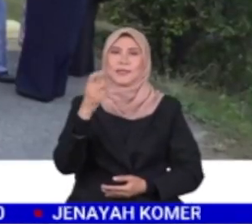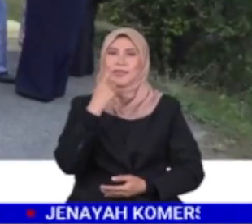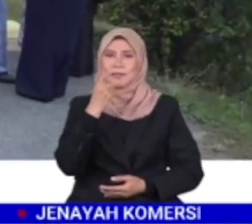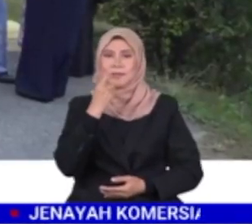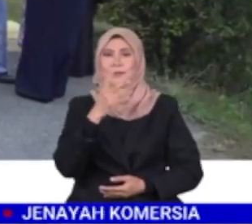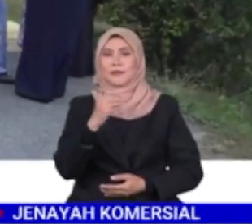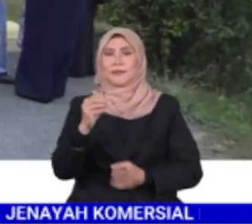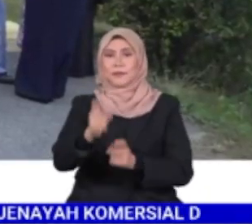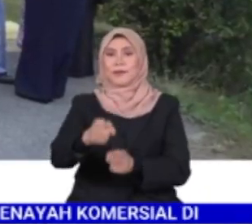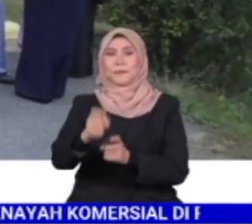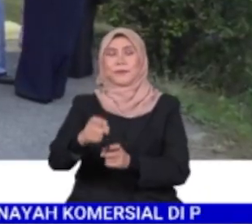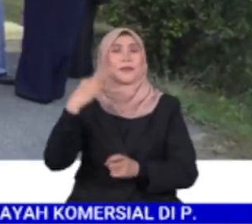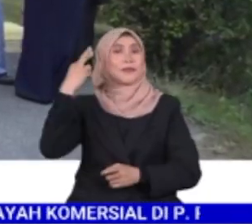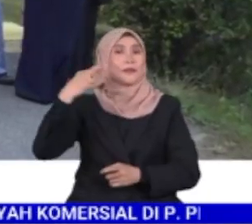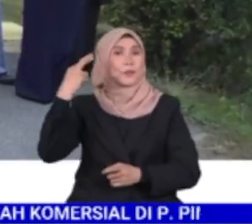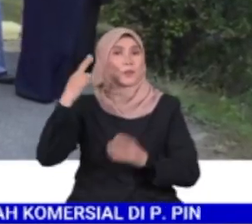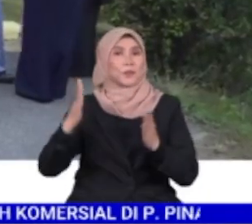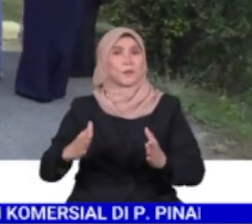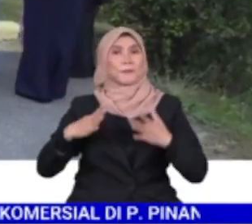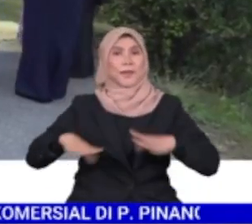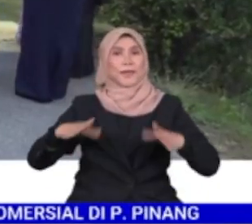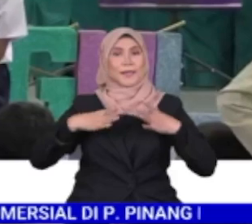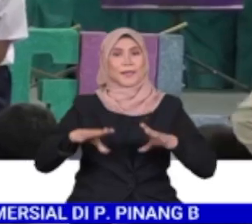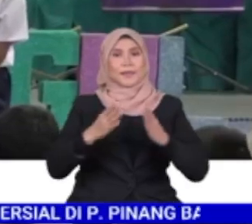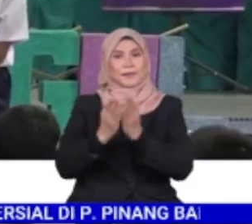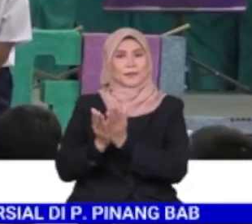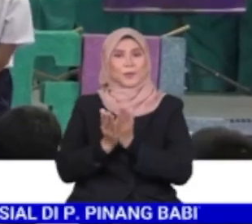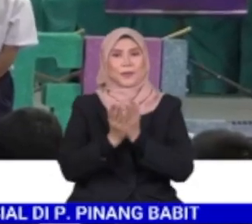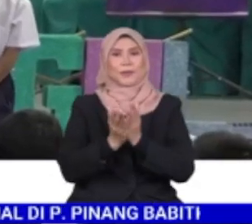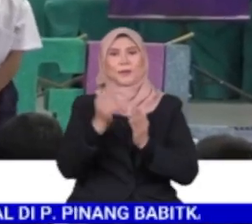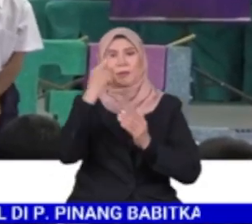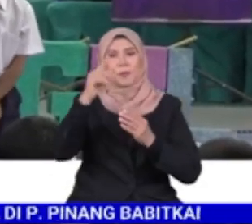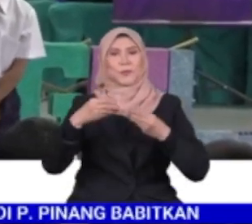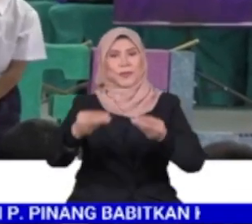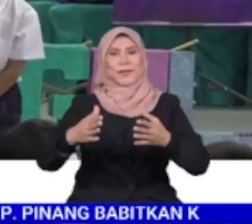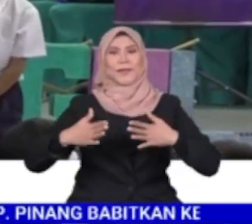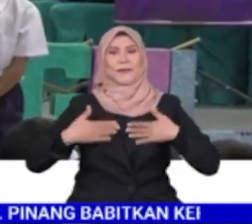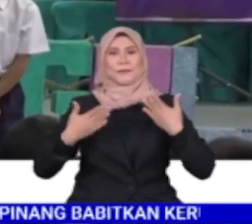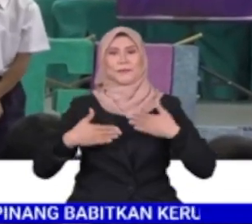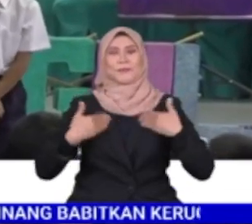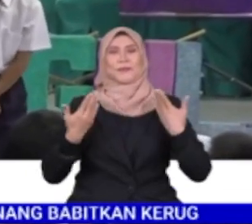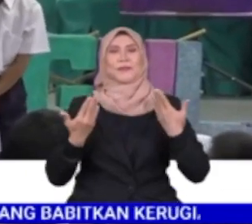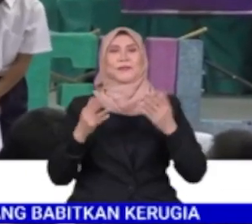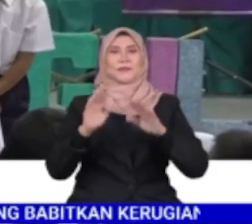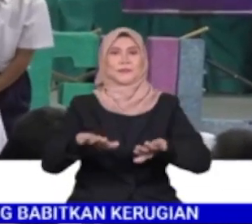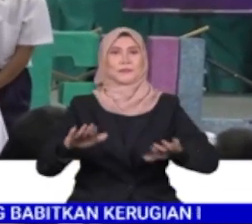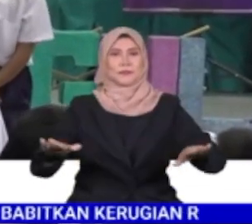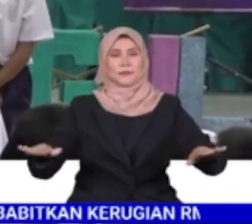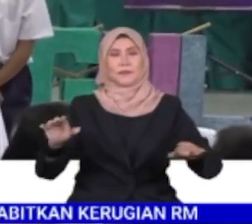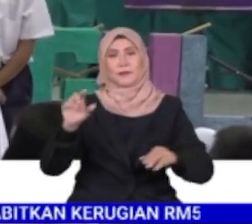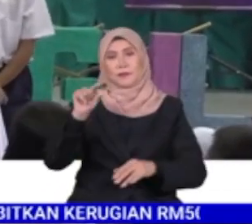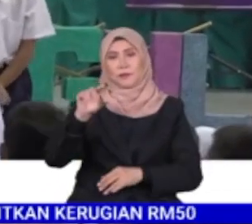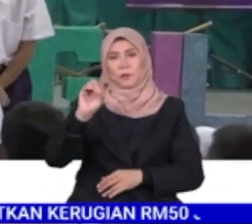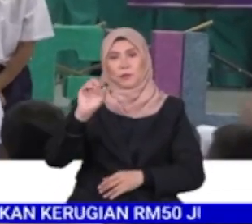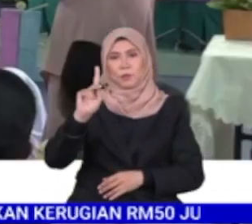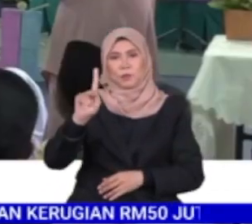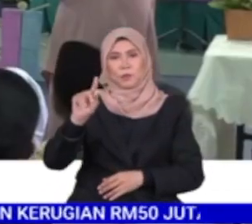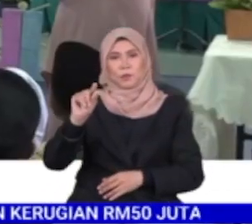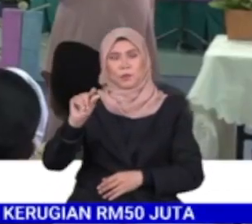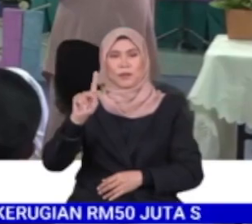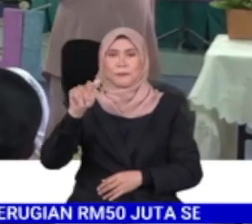apabila barisan penyampai radio turut memakai pakaian sekolah Bagi mencurian kapas mempunyai